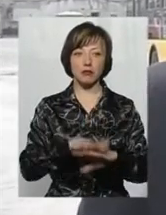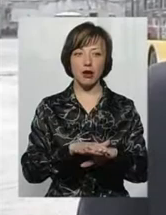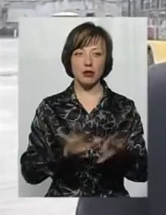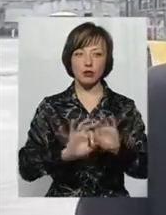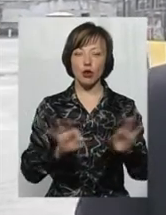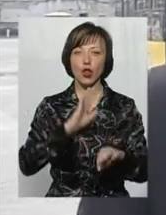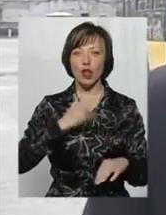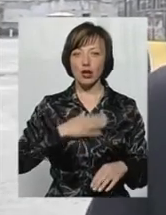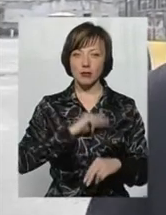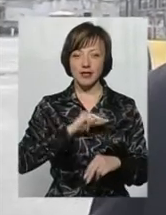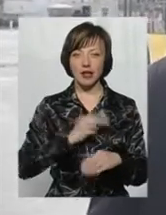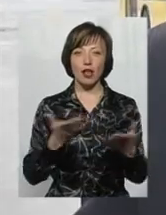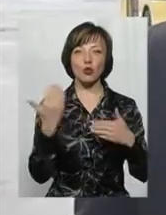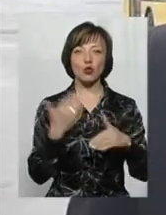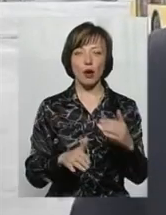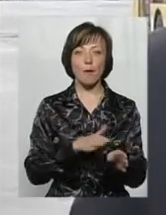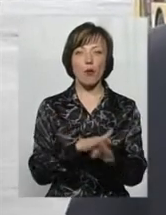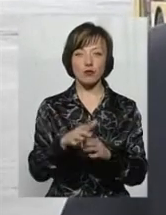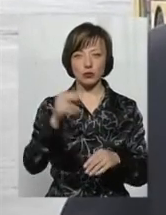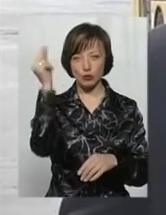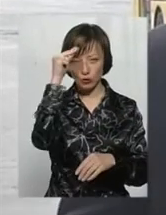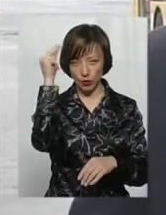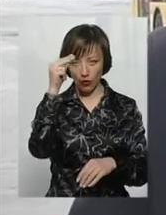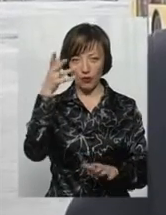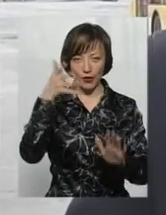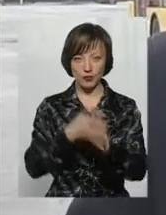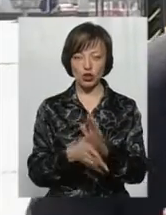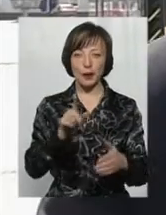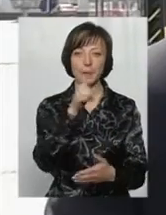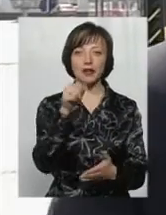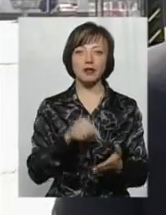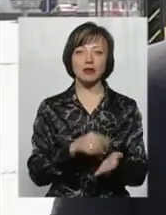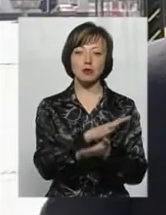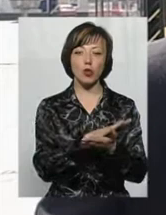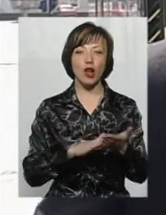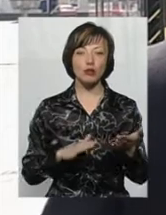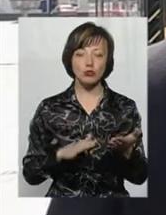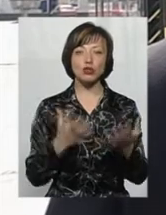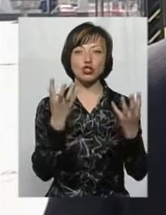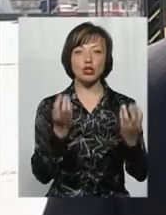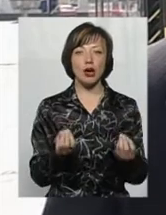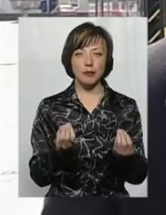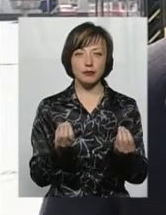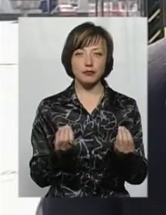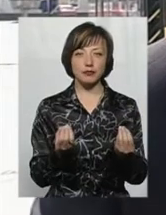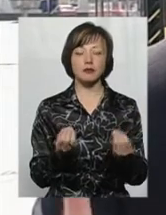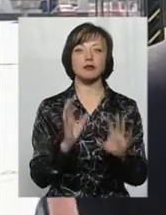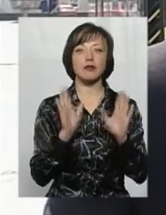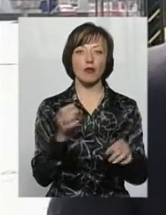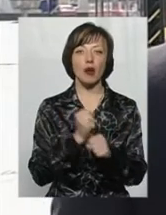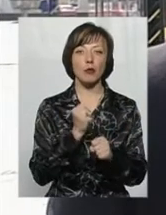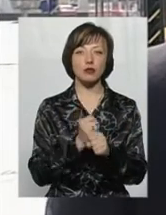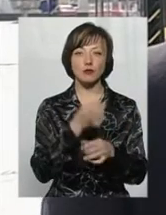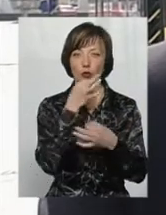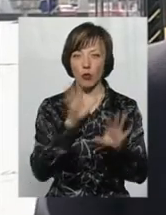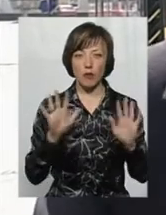нашими працівниками, які вже повністю вивчили питання. В подальшому ми ще попрацюємо в